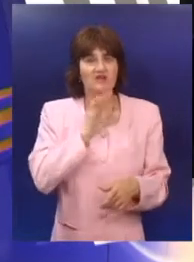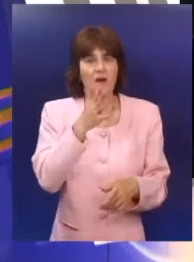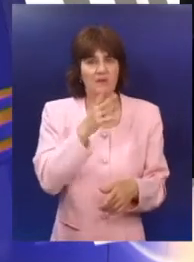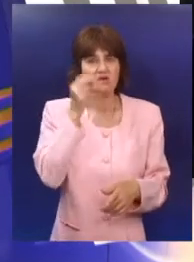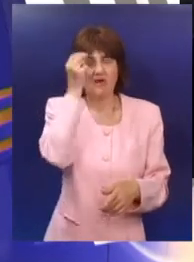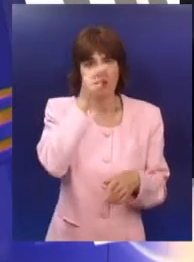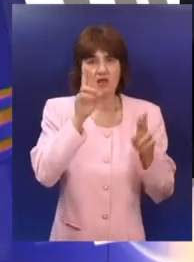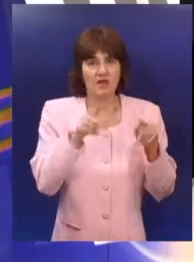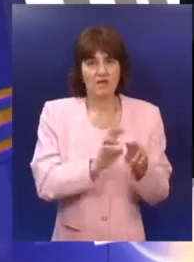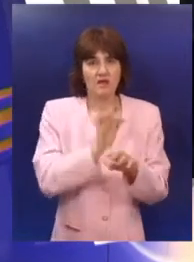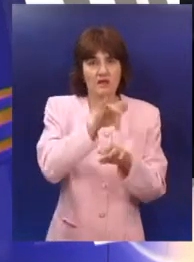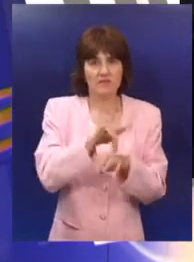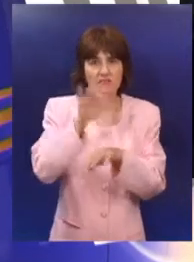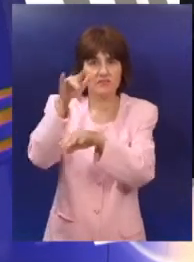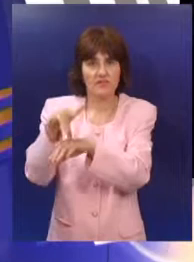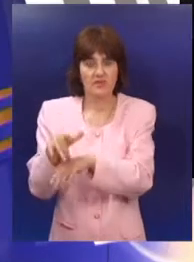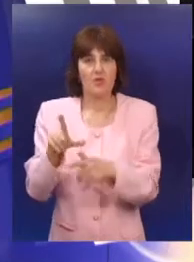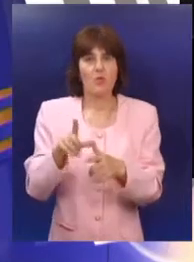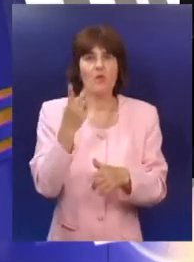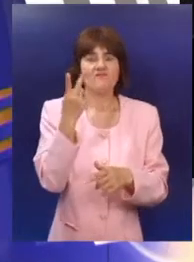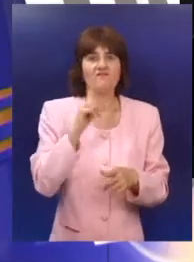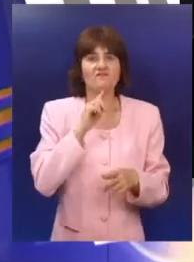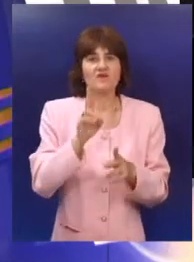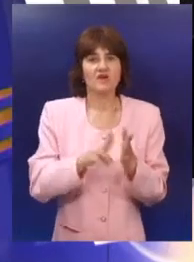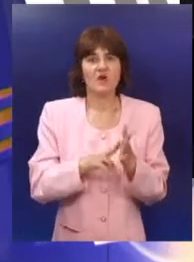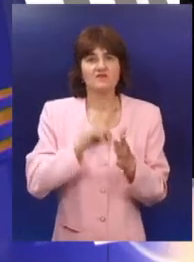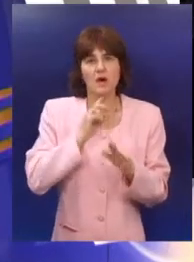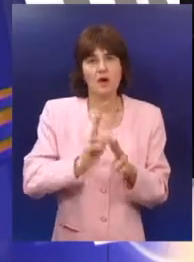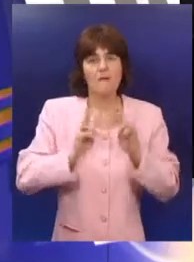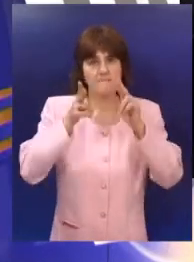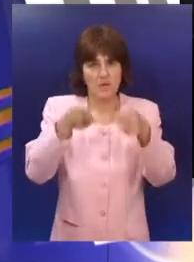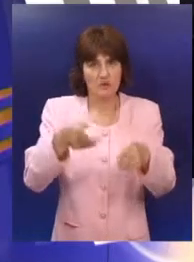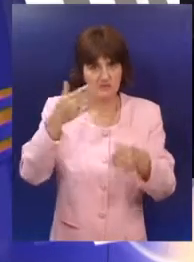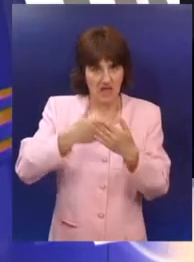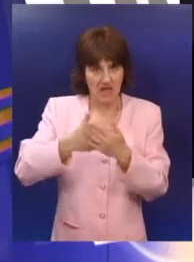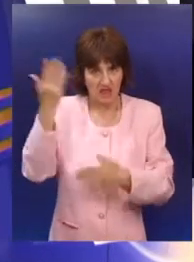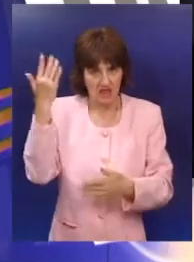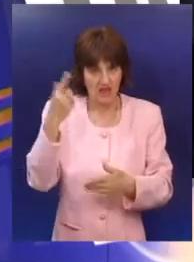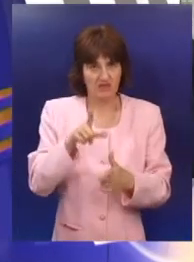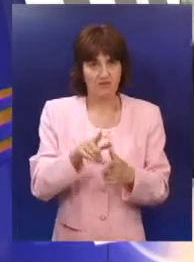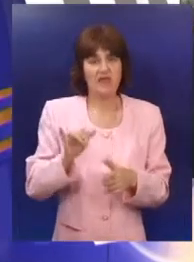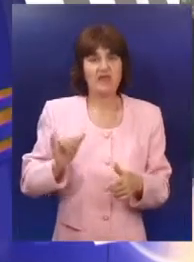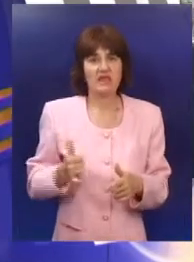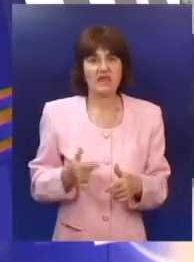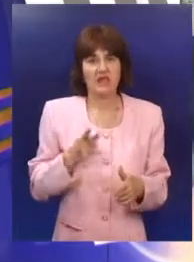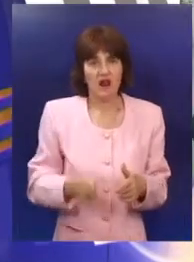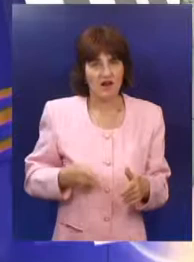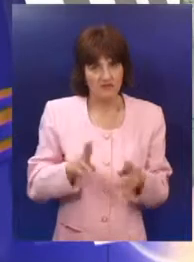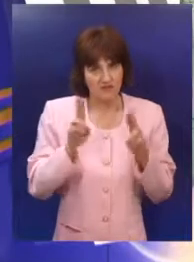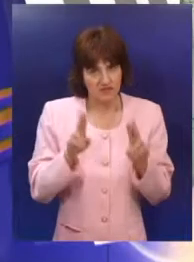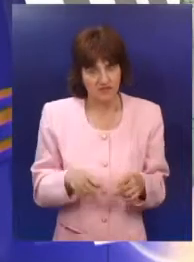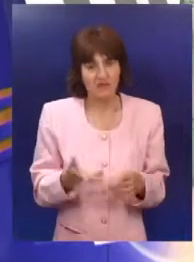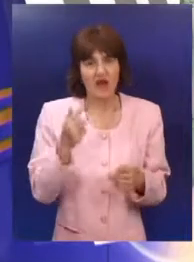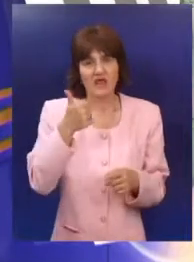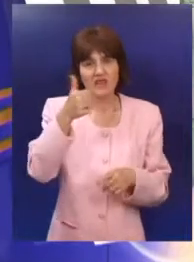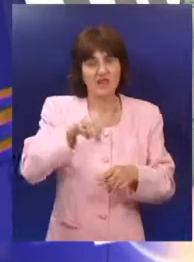Makarskoj petkom i nedeljom uz presedanje u Vinkovcima ili Mostaru. Ka Herceg Novom u 17.30 voze Jadran Ekspres i Božur,